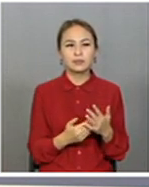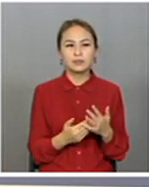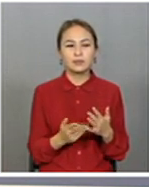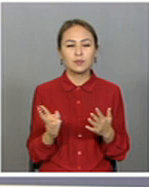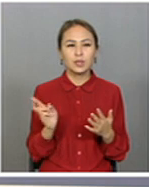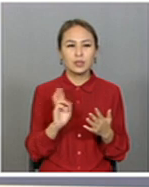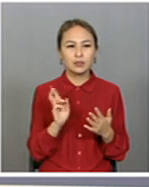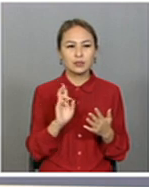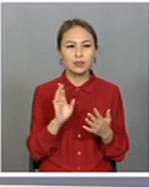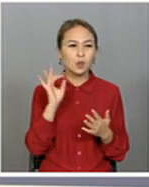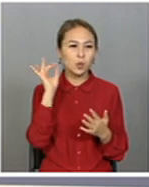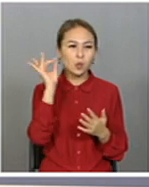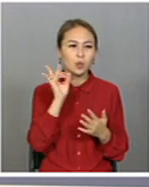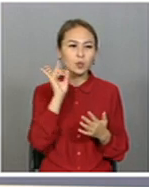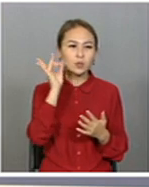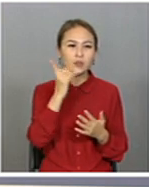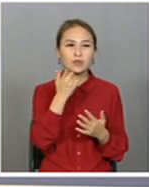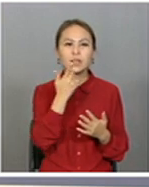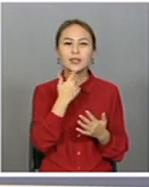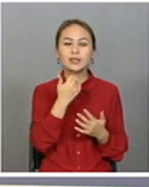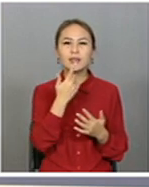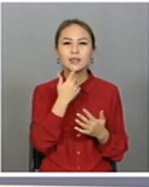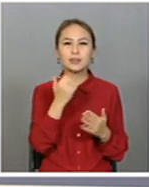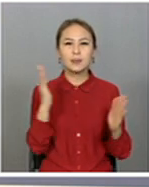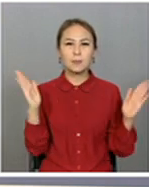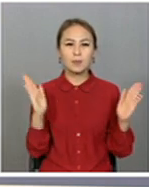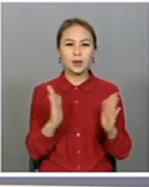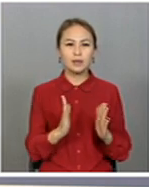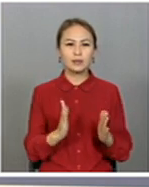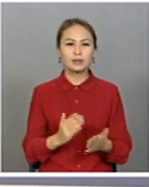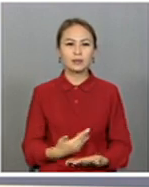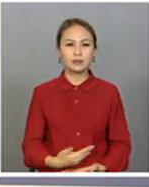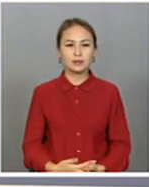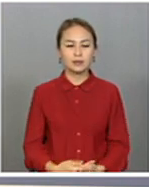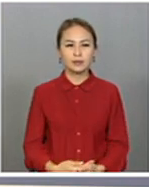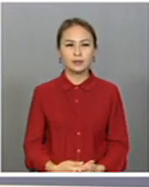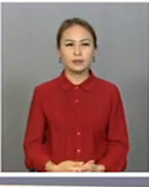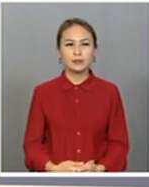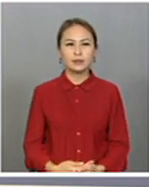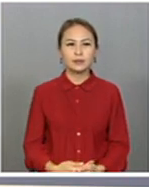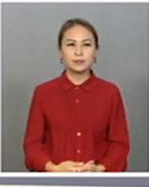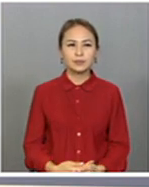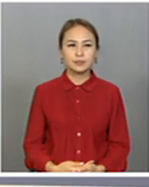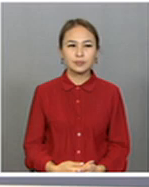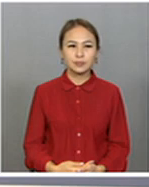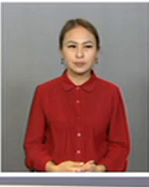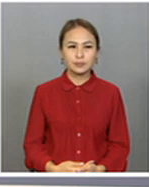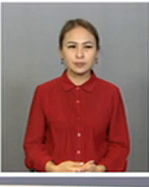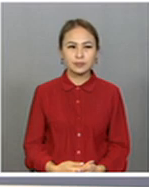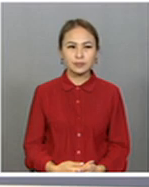Например, белые, розовые, красный, маленький.